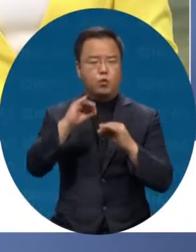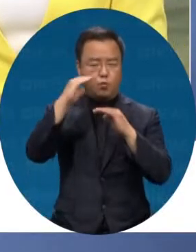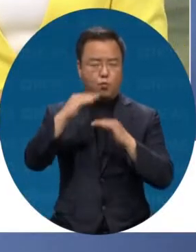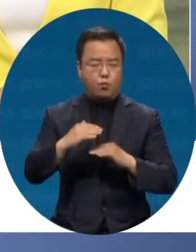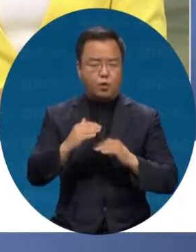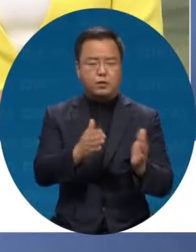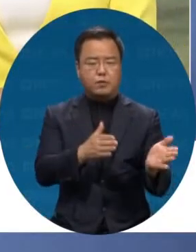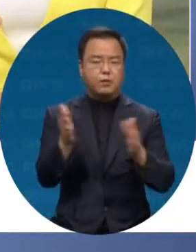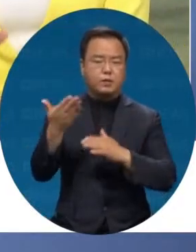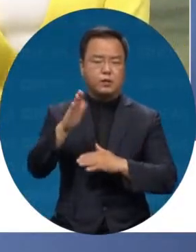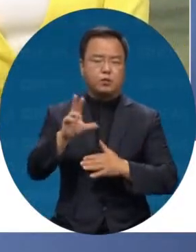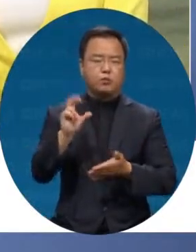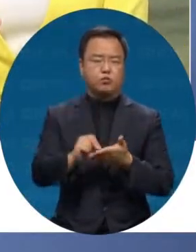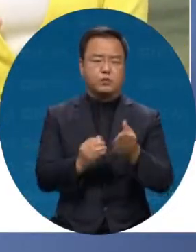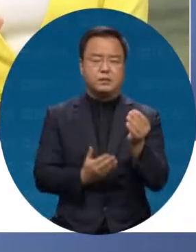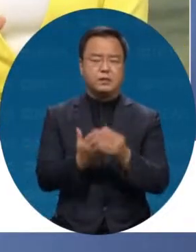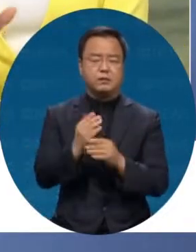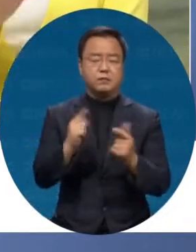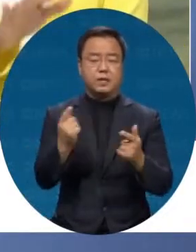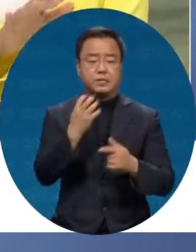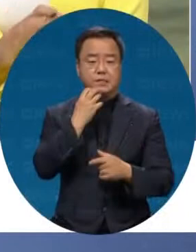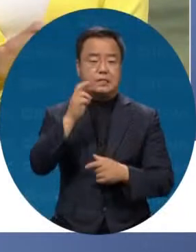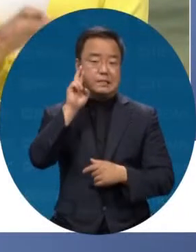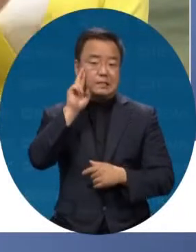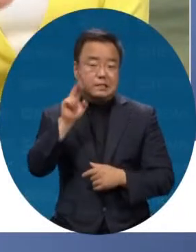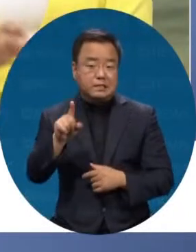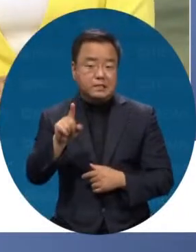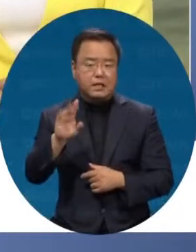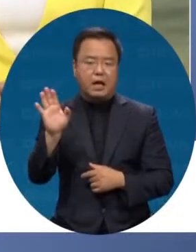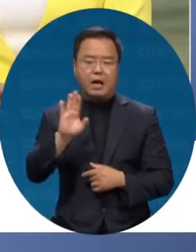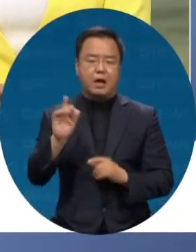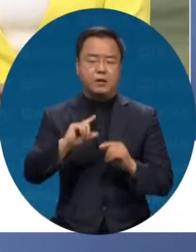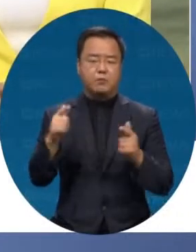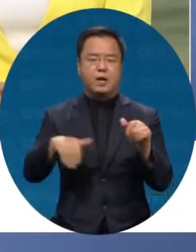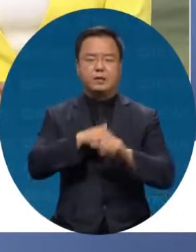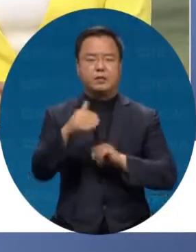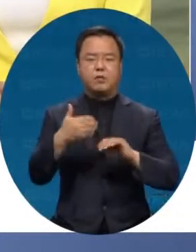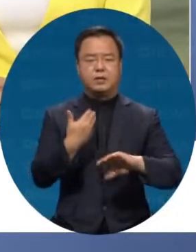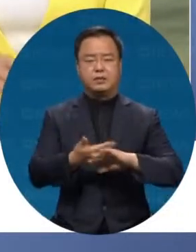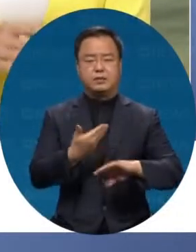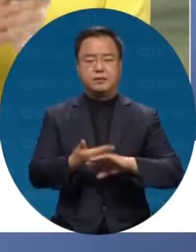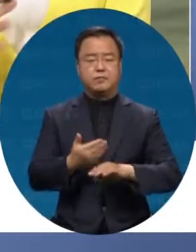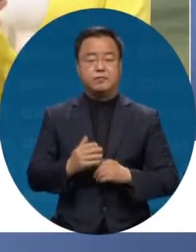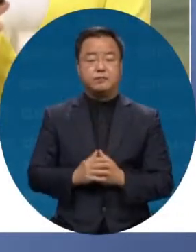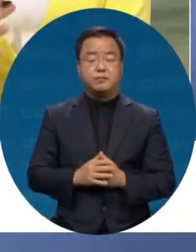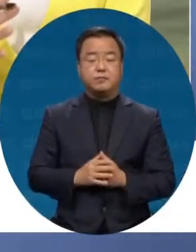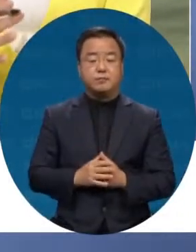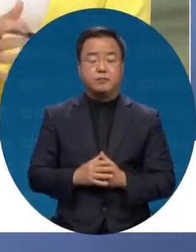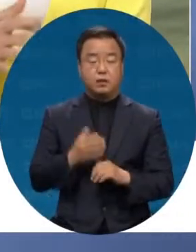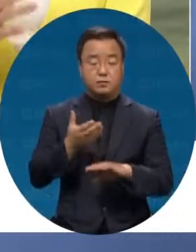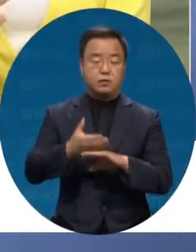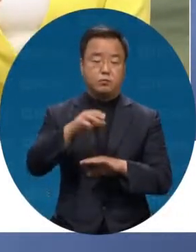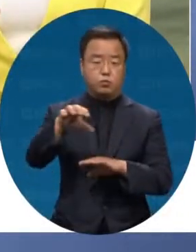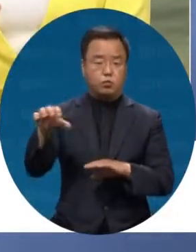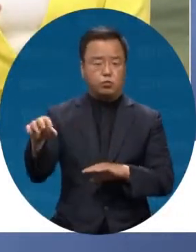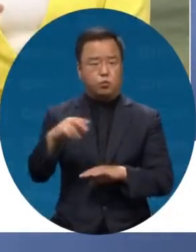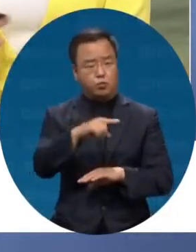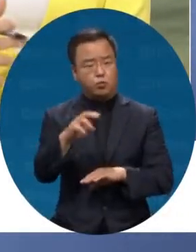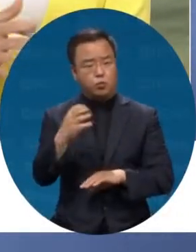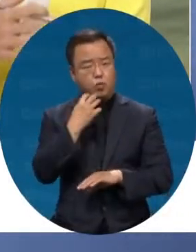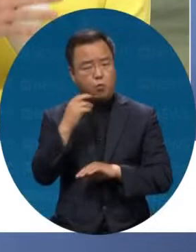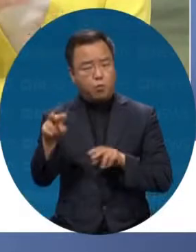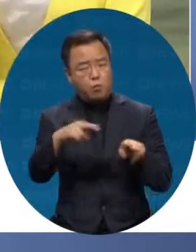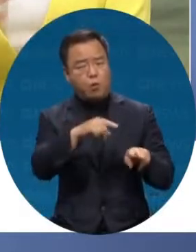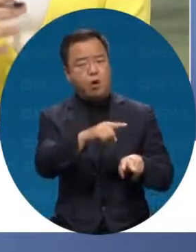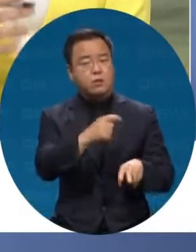않았거든요 그래서 우리 틀린 건 아니고 상황이 조금 다른 거죠 타지역은 사울의 논란을 보면서 서울의 실패한 학교가 있다면